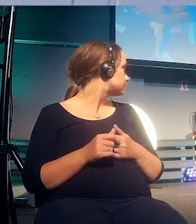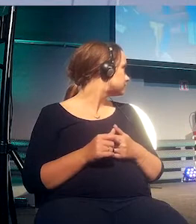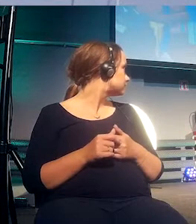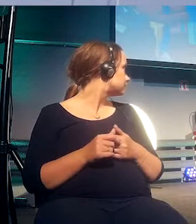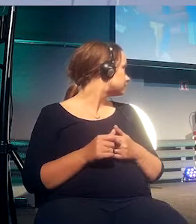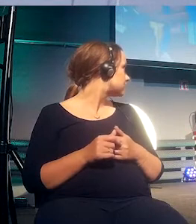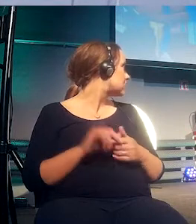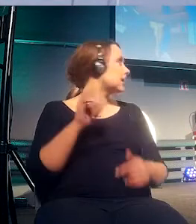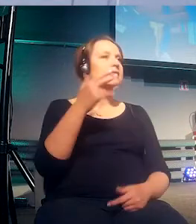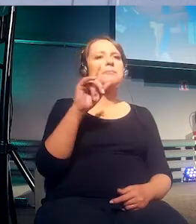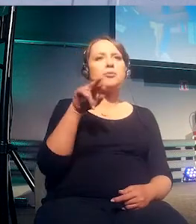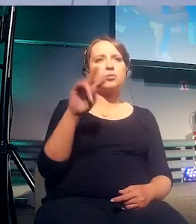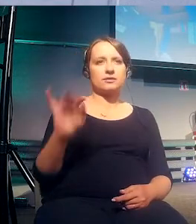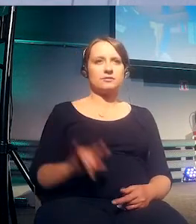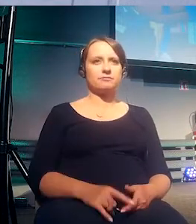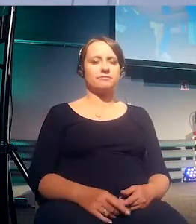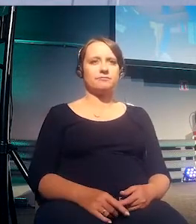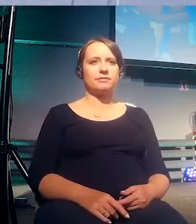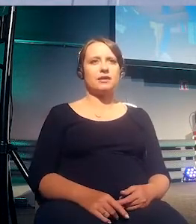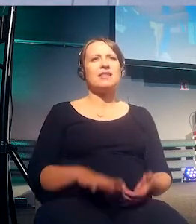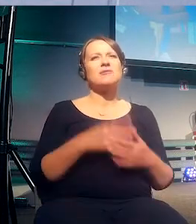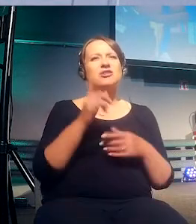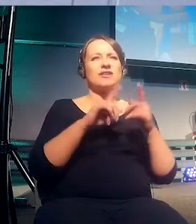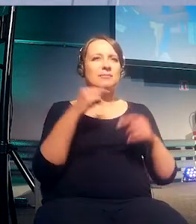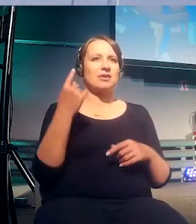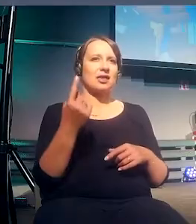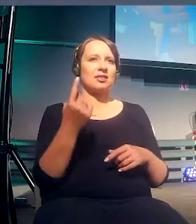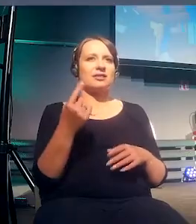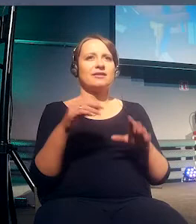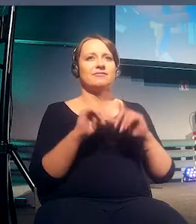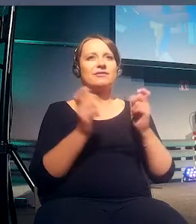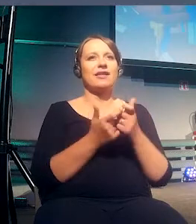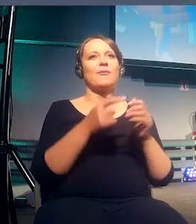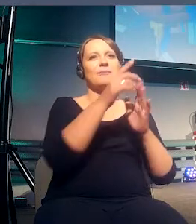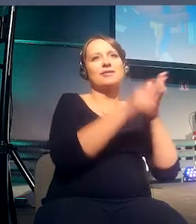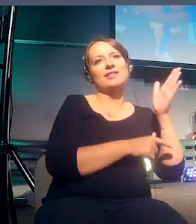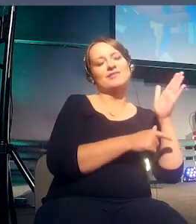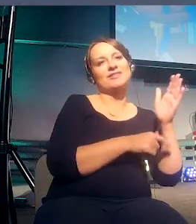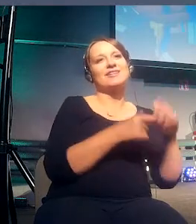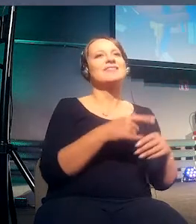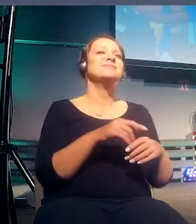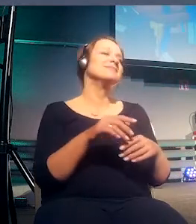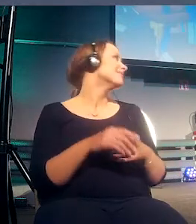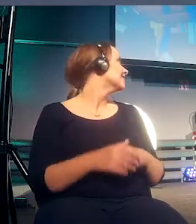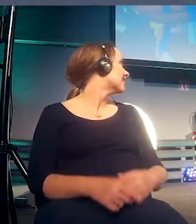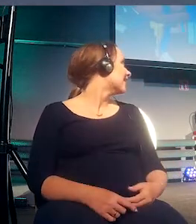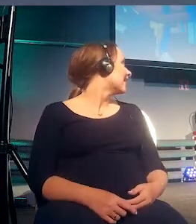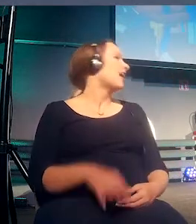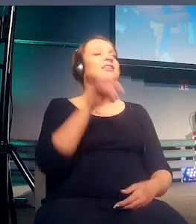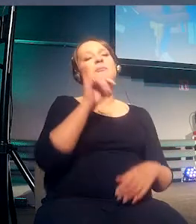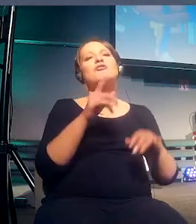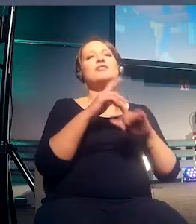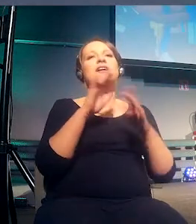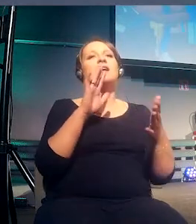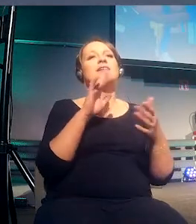tylko jednego typu inputu tekstowego w całym interfejsie, więc właściwie nie ma co zaczynać projektowania takiego